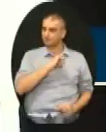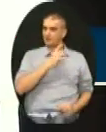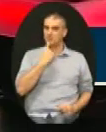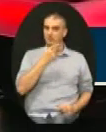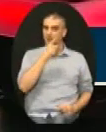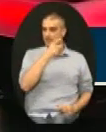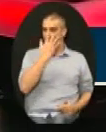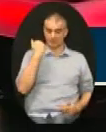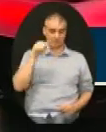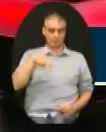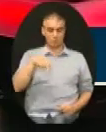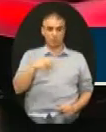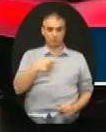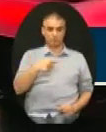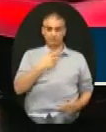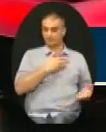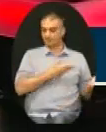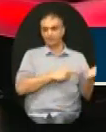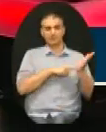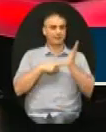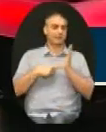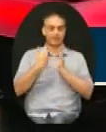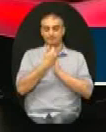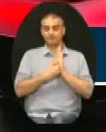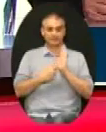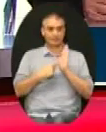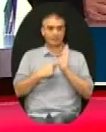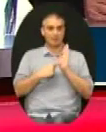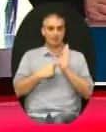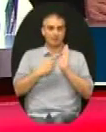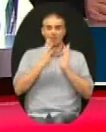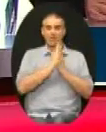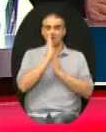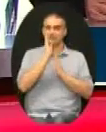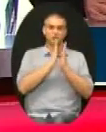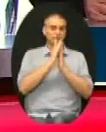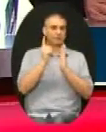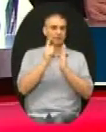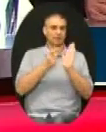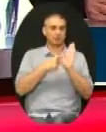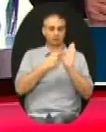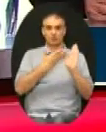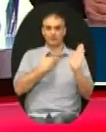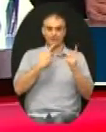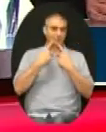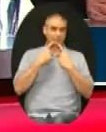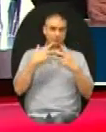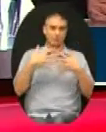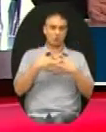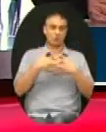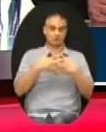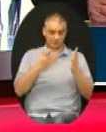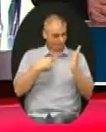אומר. כי אתה ישבת כאן באולפן, והבאת לנו, הראת לנו מסמך של כמה? 14-17 דשות שקיבלתם במסע ומתן